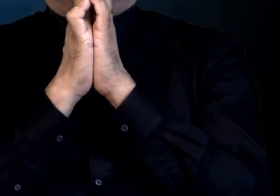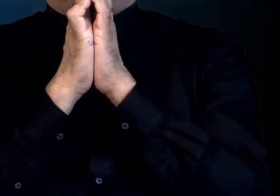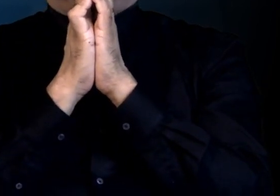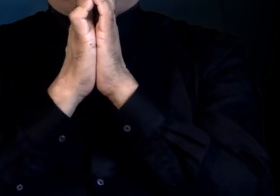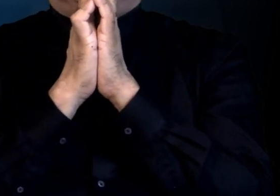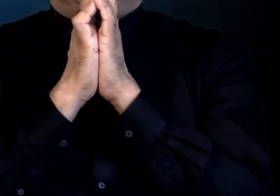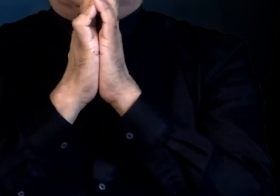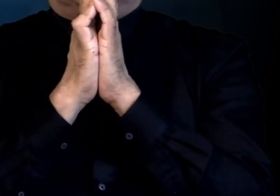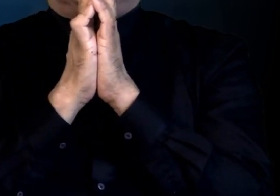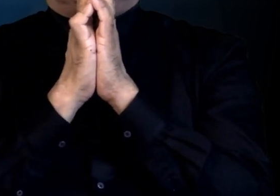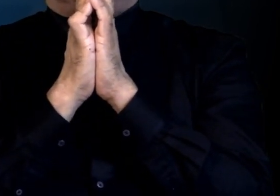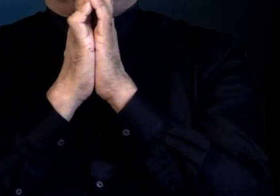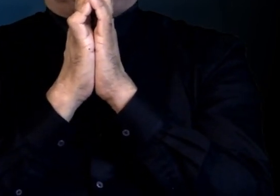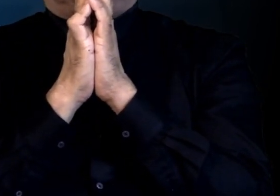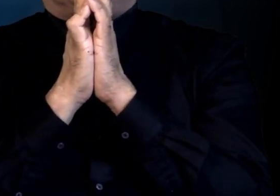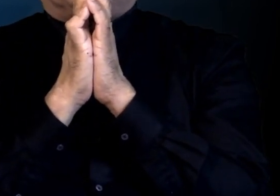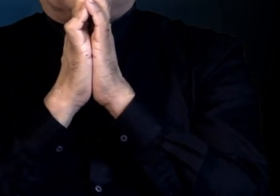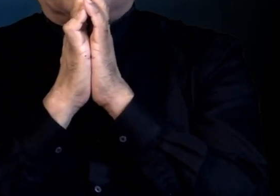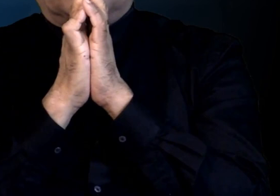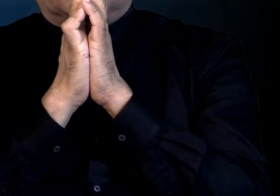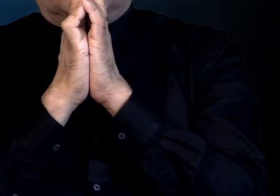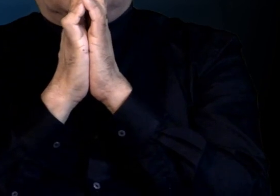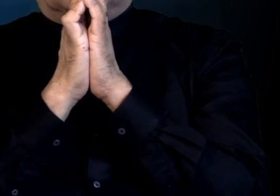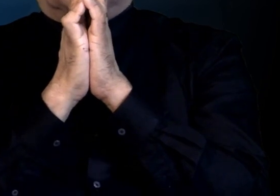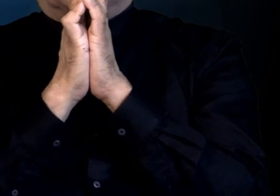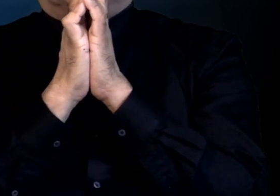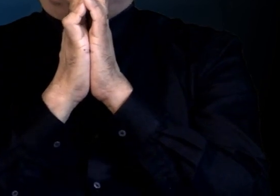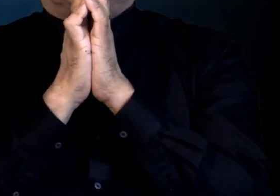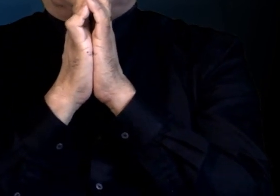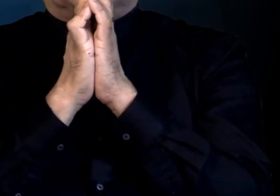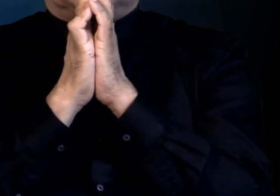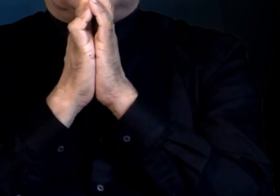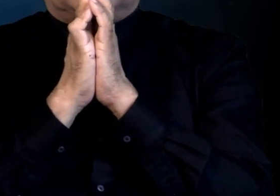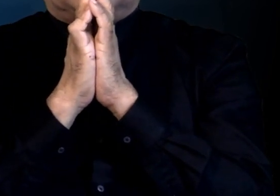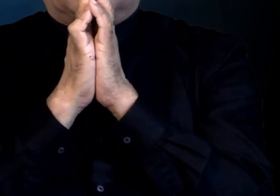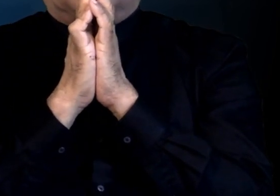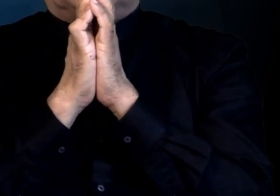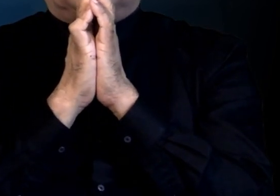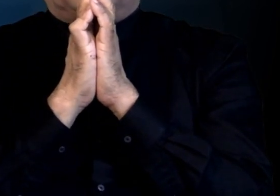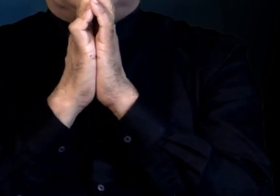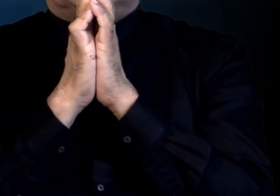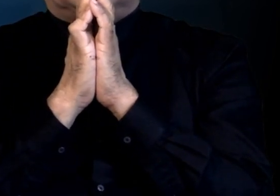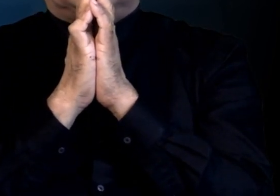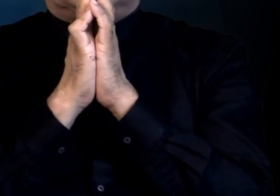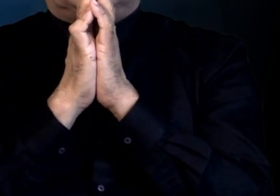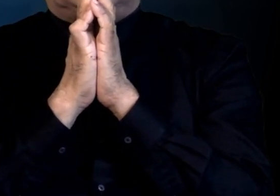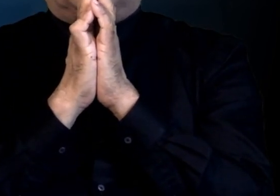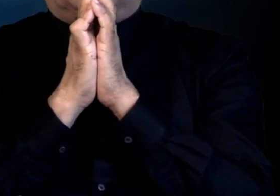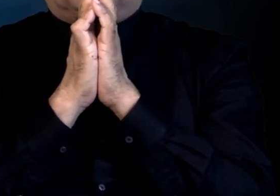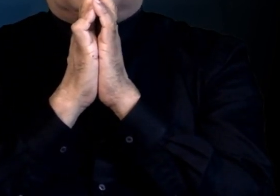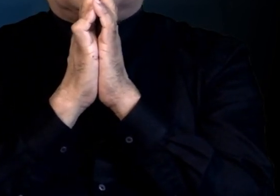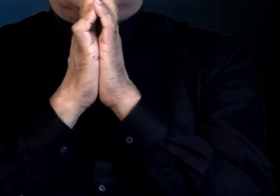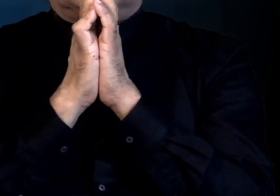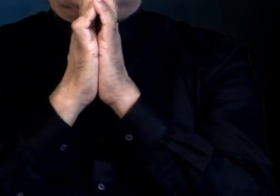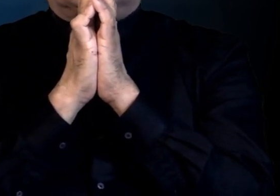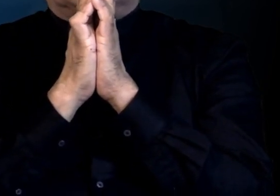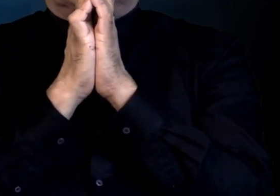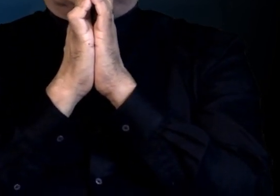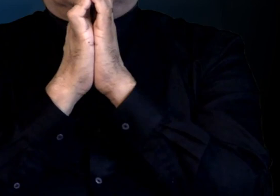എല്ലാവരെയും സഹായിക്കണമേ എന്ന് ഞങ്ങൾ പ്രാർത്ഥിക്കുന്നു. അതോടൊപ്പം വിശുദ്ധ കൊച്ചു ത്രേസ്യ, വിശുദ്ധ ഫ്രാൻസിസ് അസീസി, ജോൺ ഓഫ്